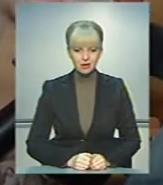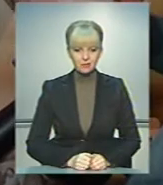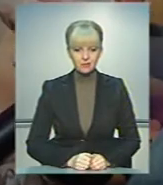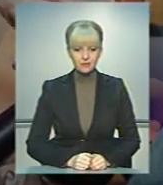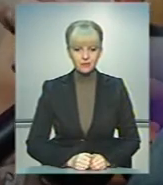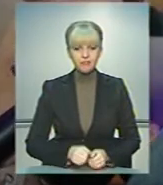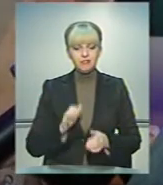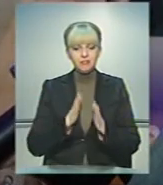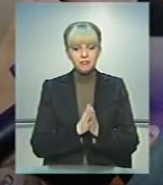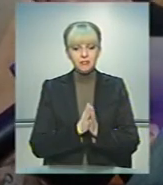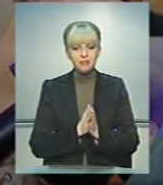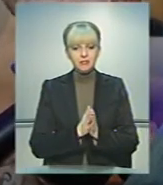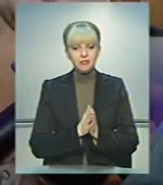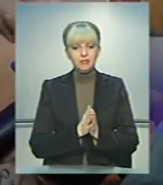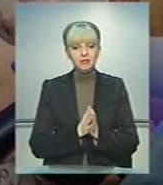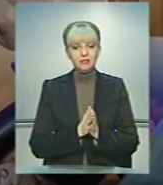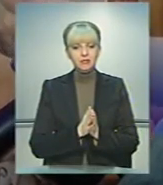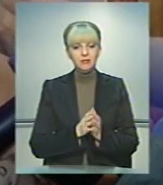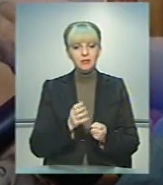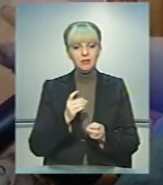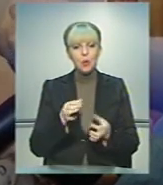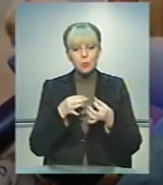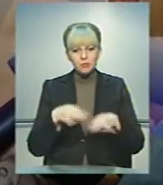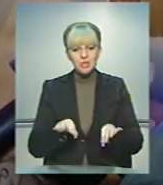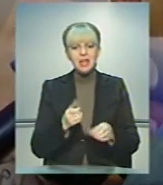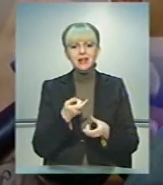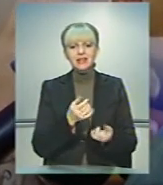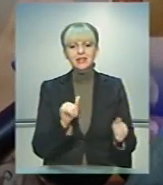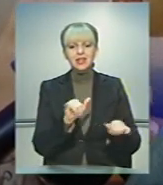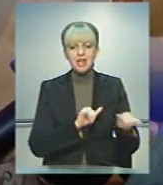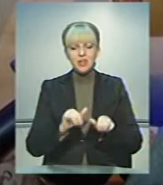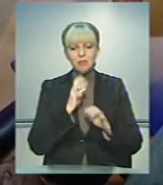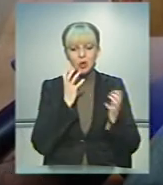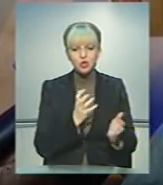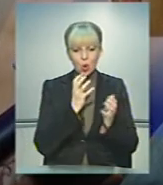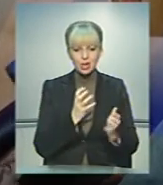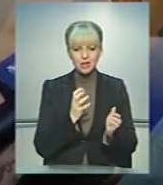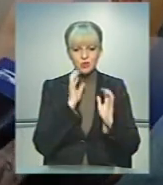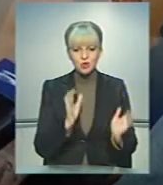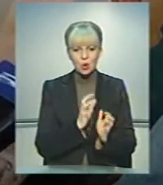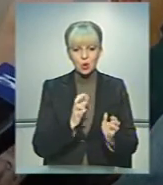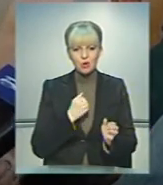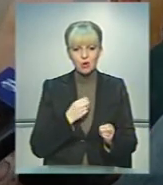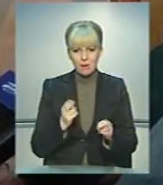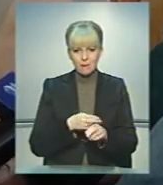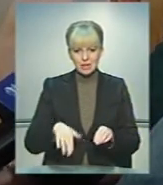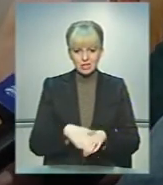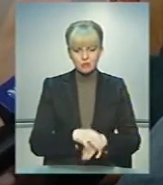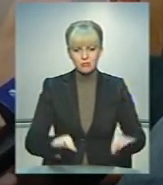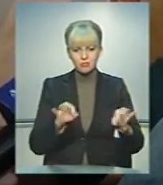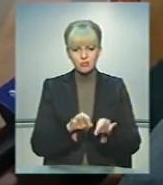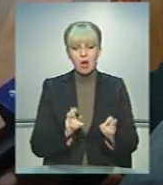вже попросив міліціонера, я кажу, пустіть хоч де-небудь загрітися. Що ж, без ног, без нічого,